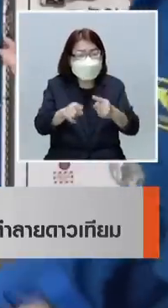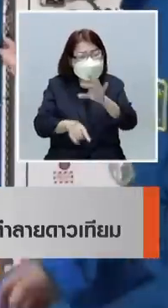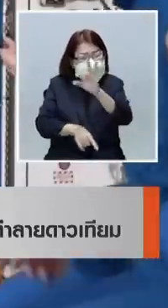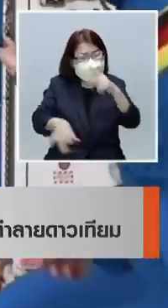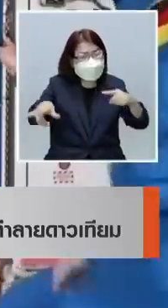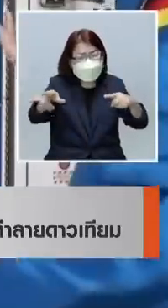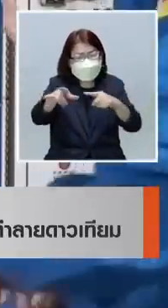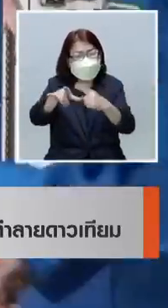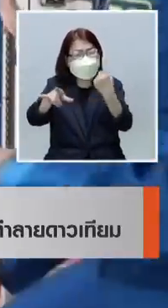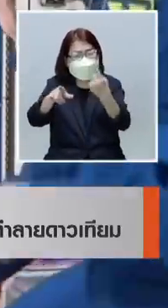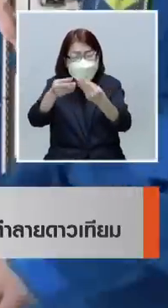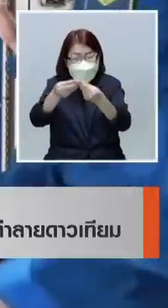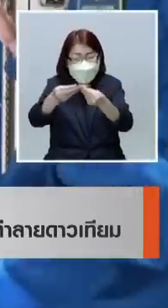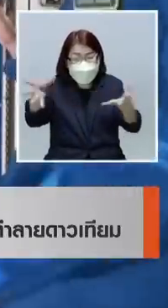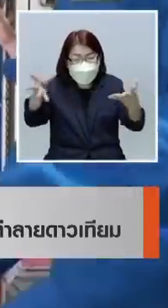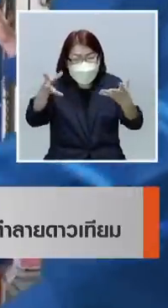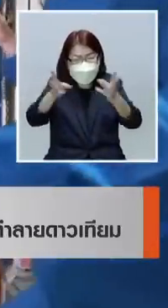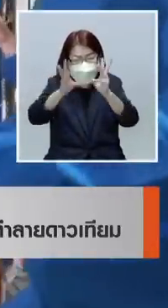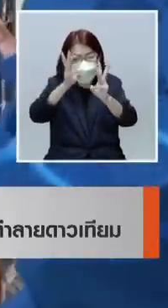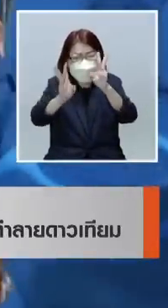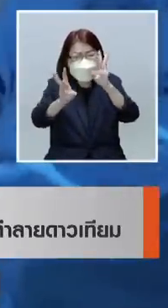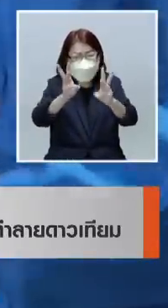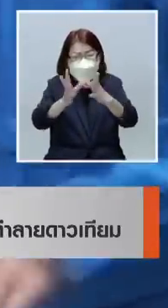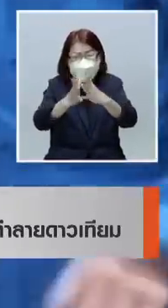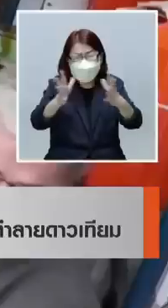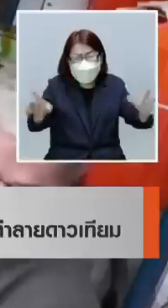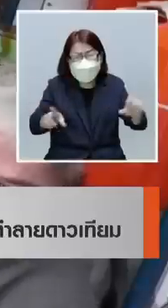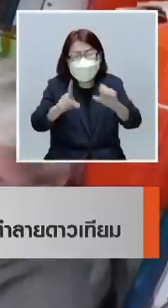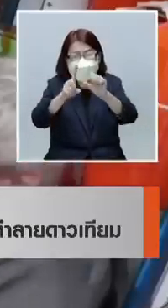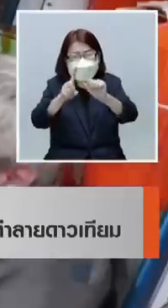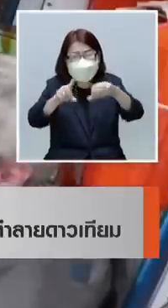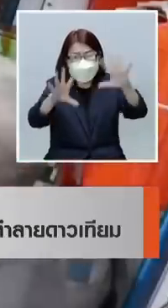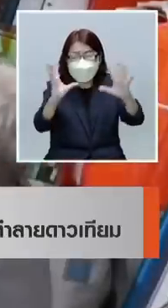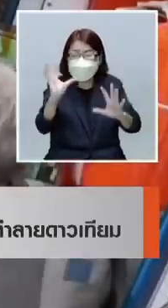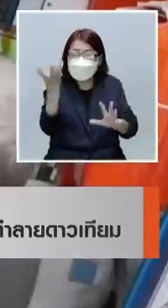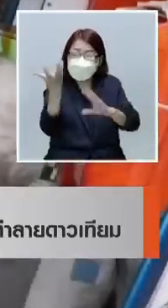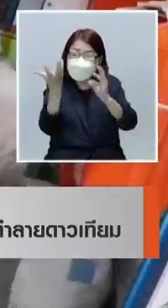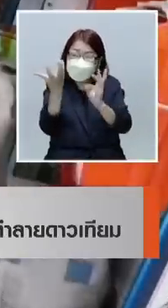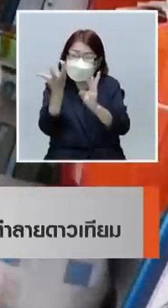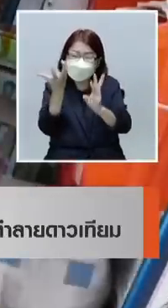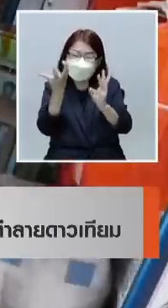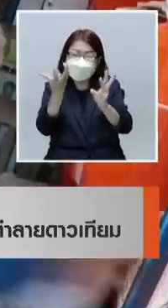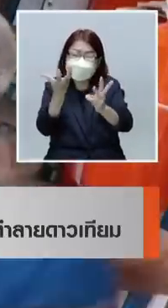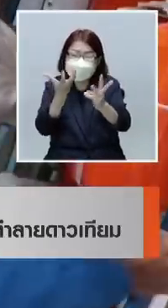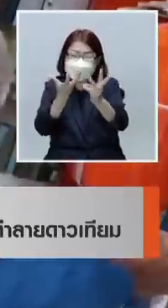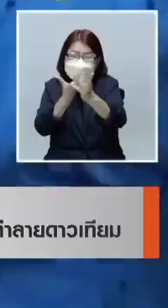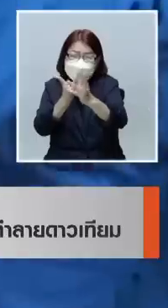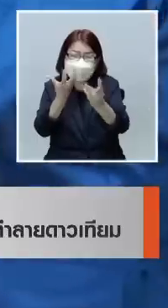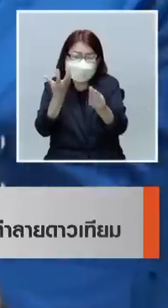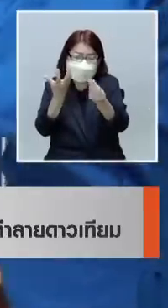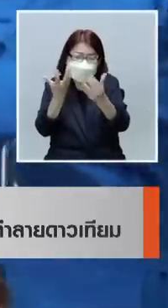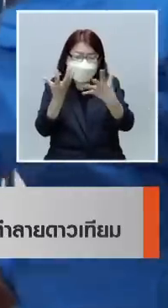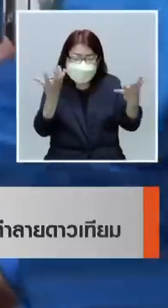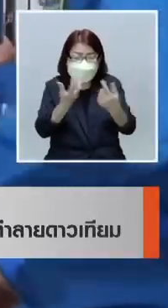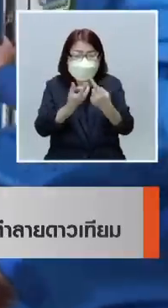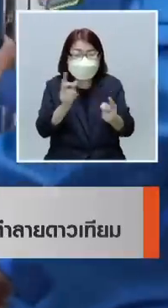เศษซากขนาดเล็กหลายแสนชิ้นลอยอยู่ในวงโคจรของโลกค่ะแล้วพอเป็นแบบนี้ปุ๊บนักบินอวกาศใน ISS ก็เลยต้องย้ายเข้า